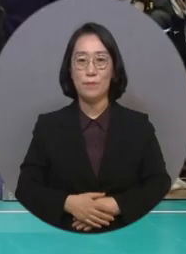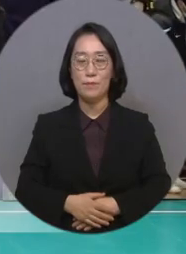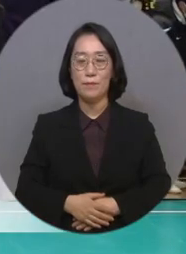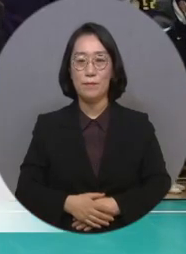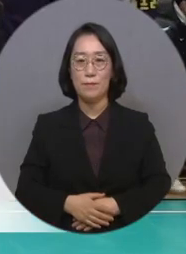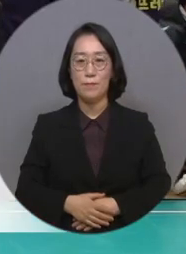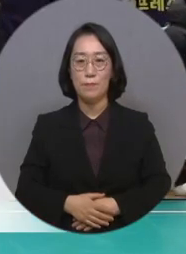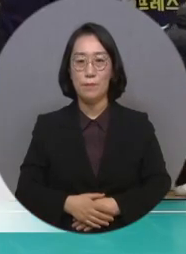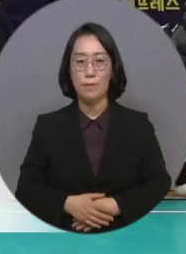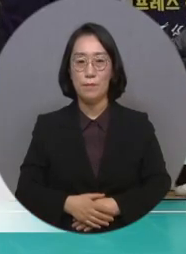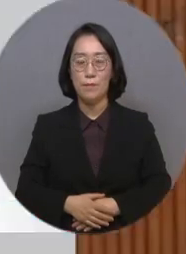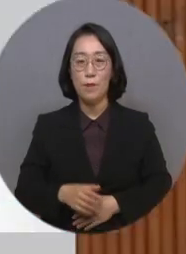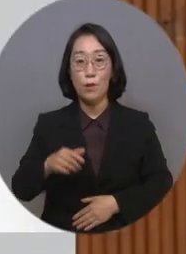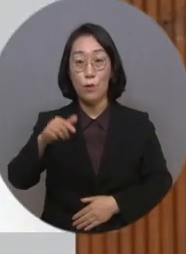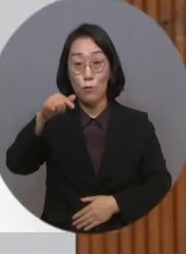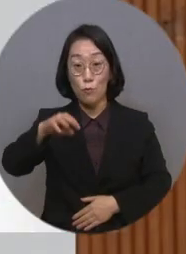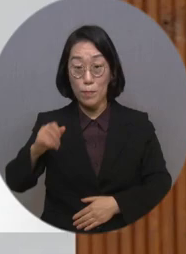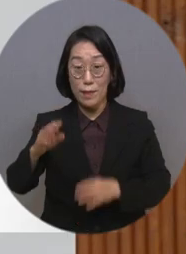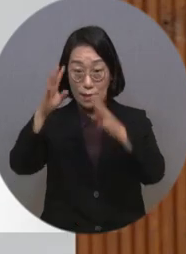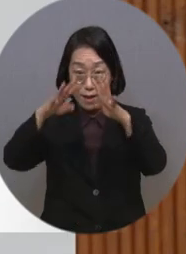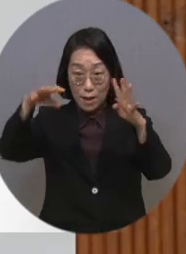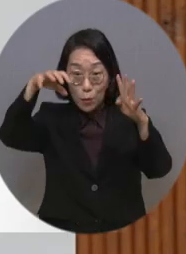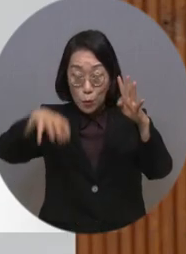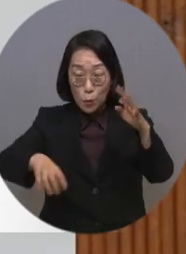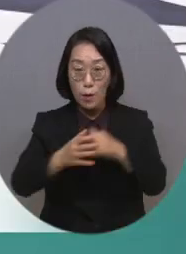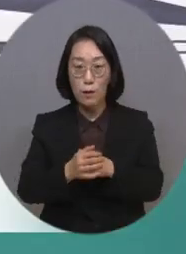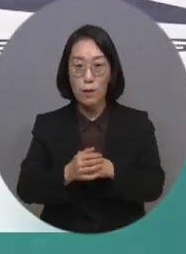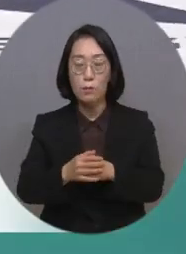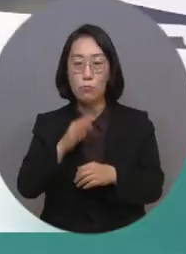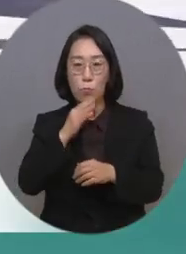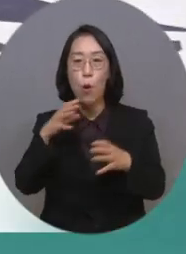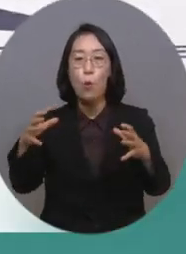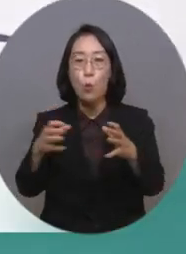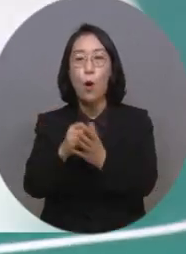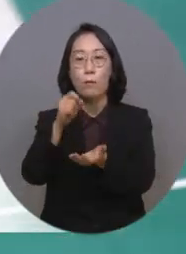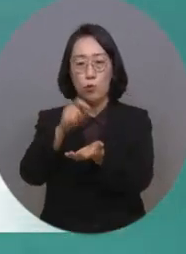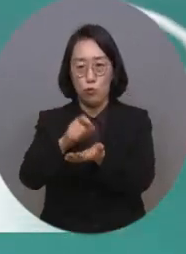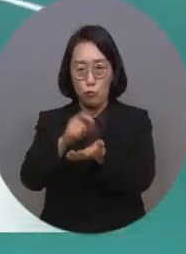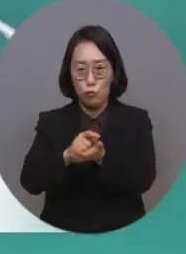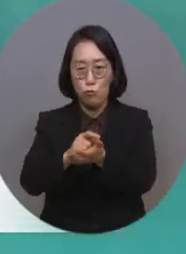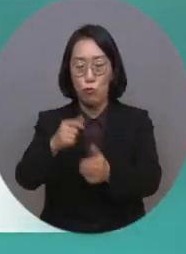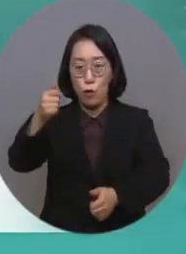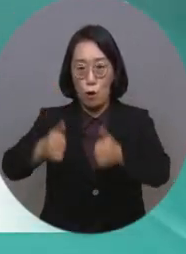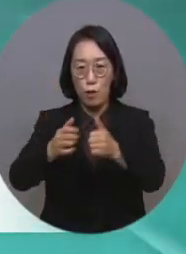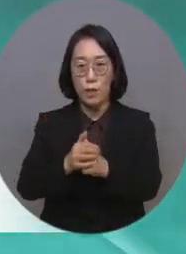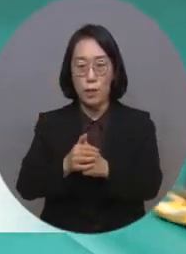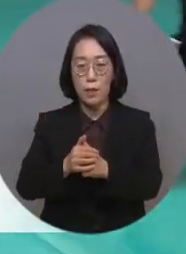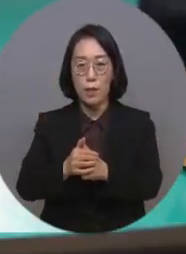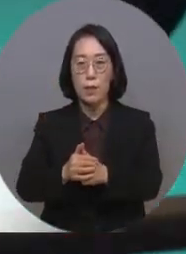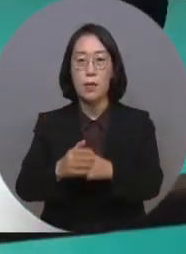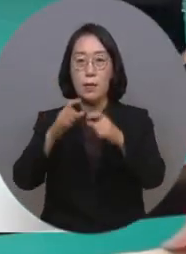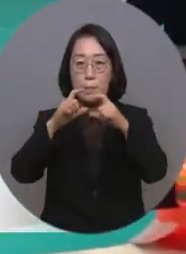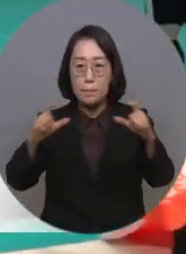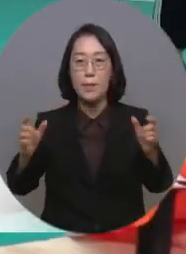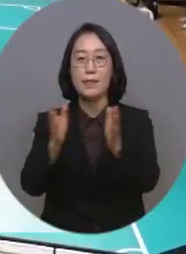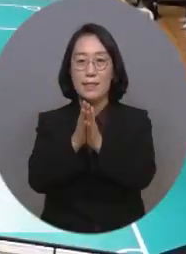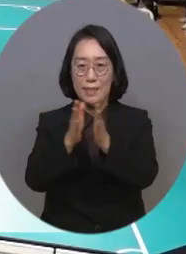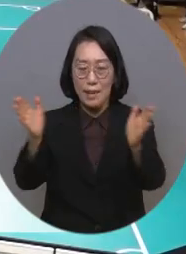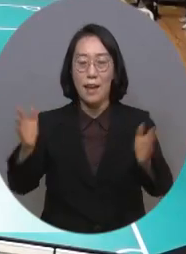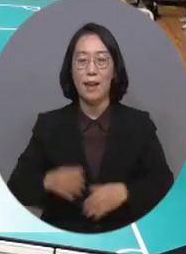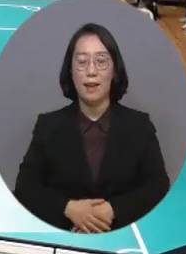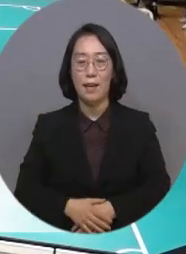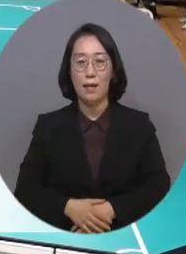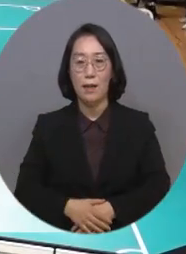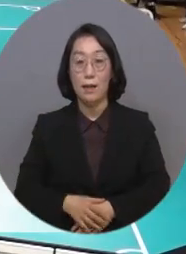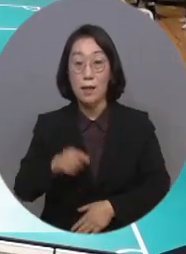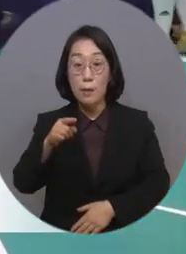10일 국민대학교 체육관에서 2022 스페셜 올림픽 K리그 통합축구 올스타전이 이용훈 회장의 개회사로 시작했습니다.